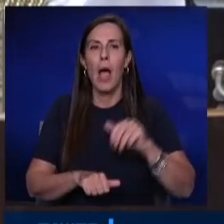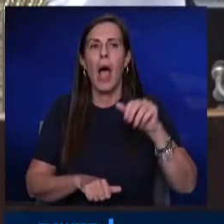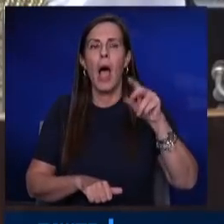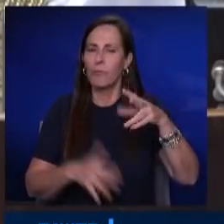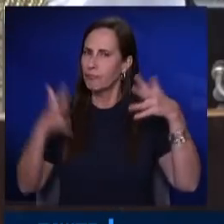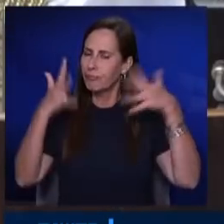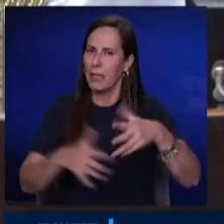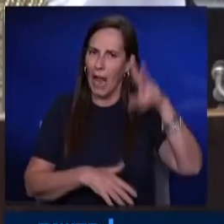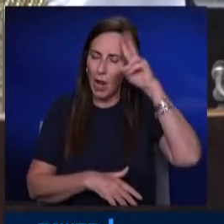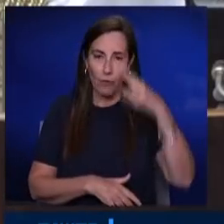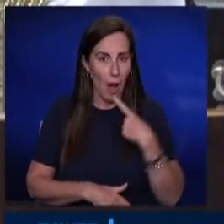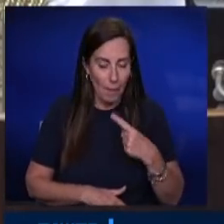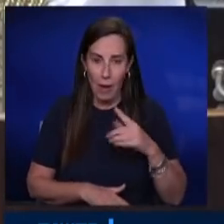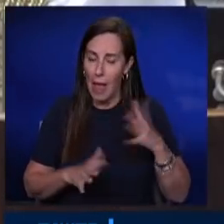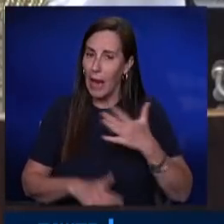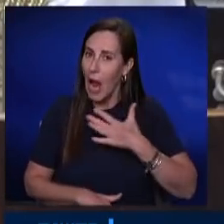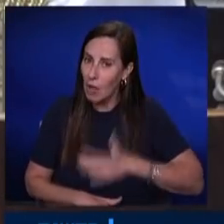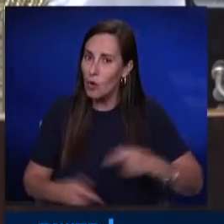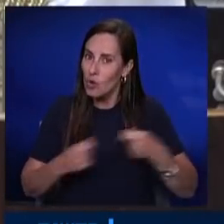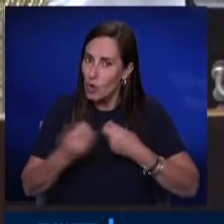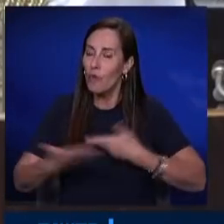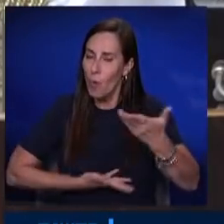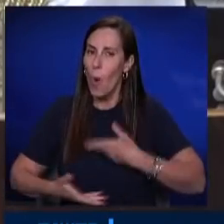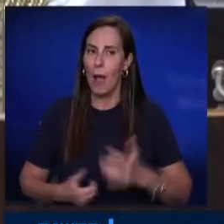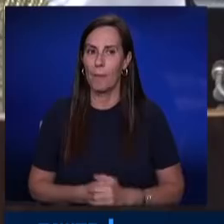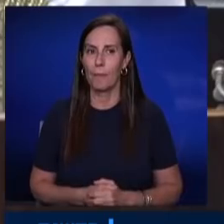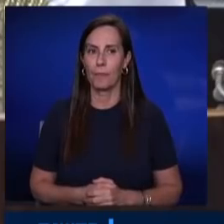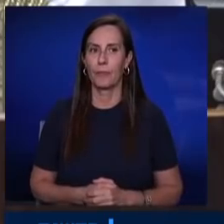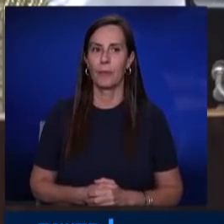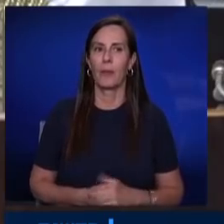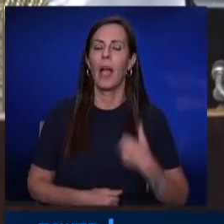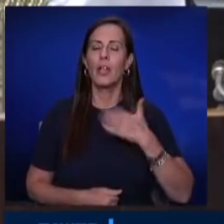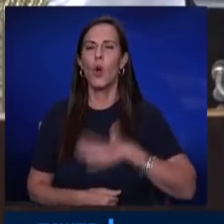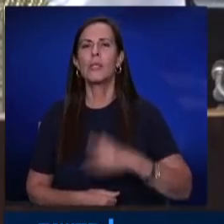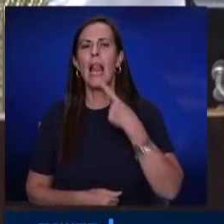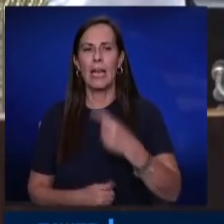ולהזכיר כיצד רצו לשתף איתו פעולה. אני רוצה להגיד לכם